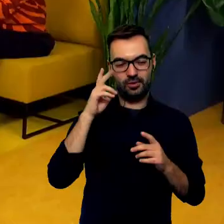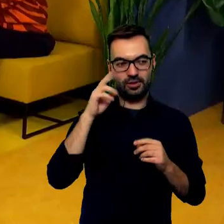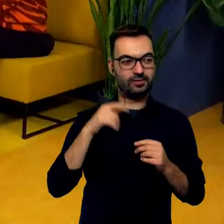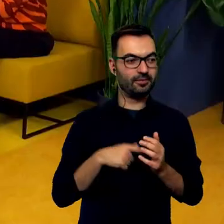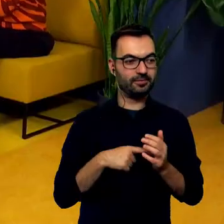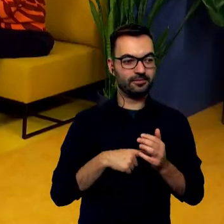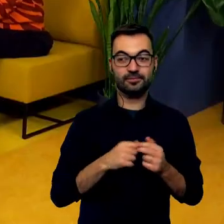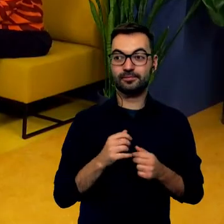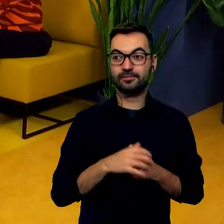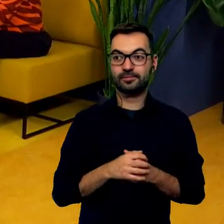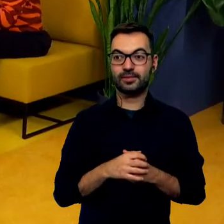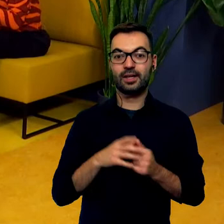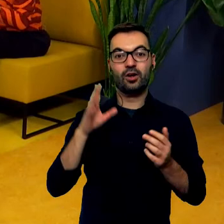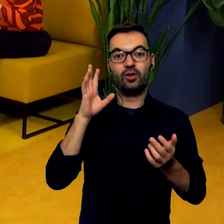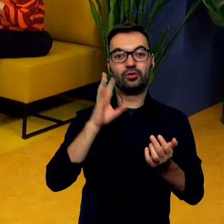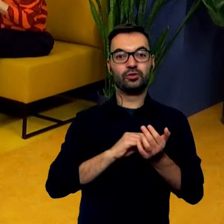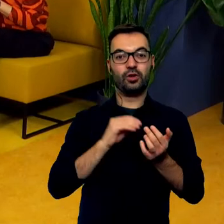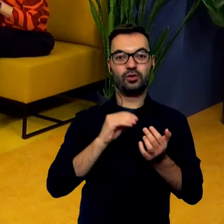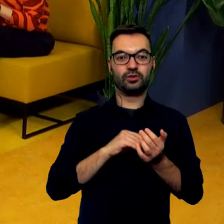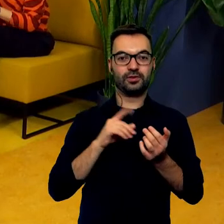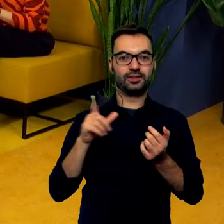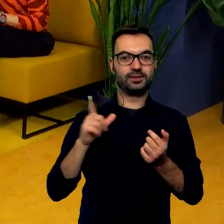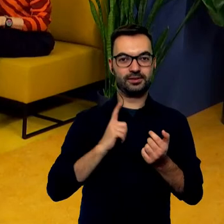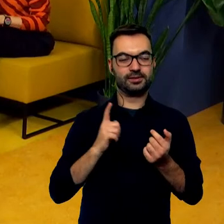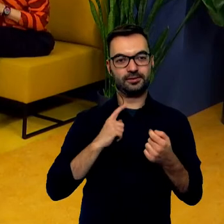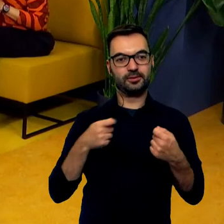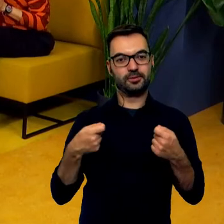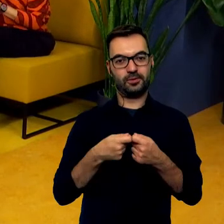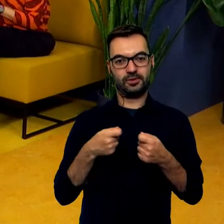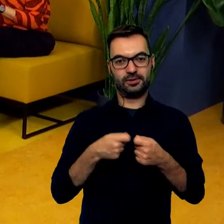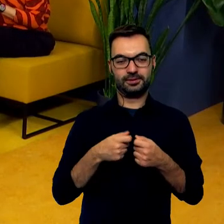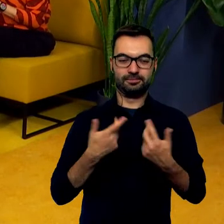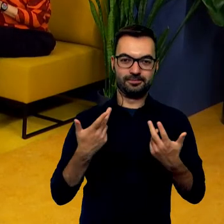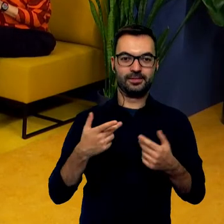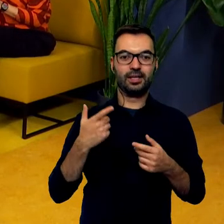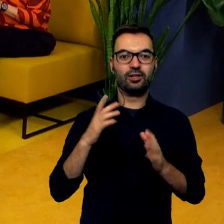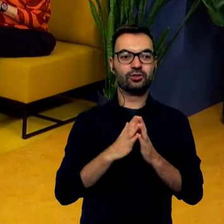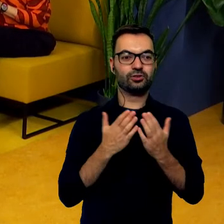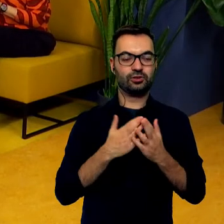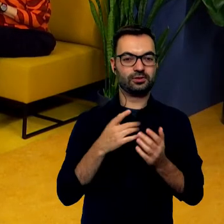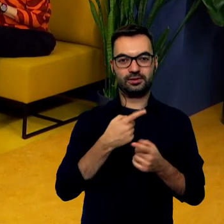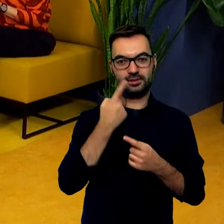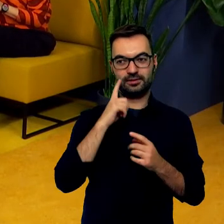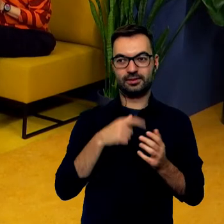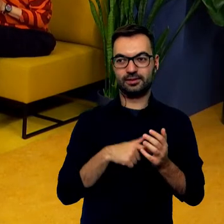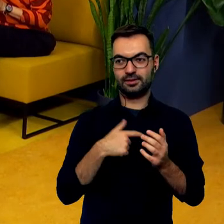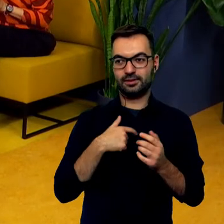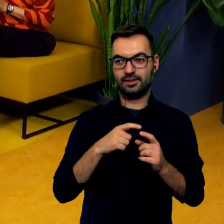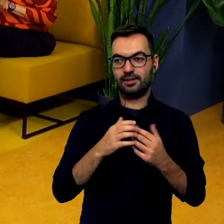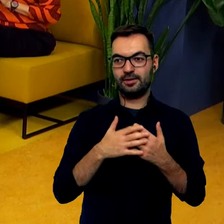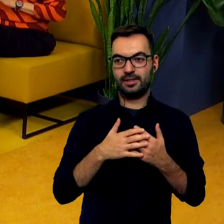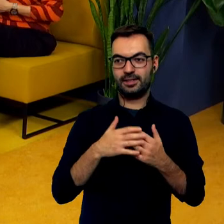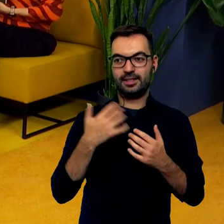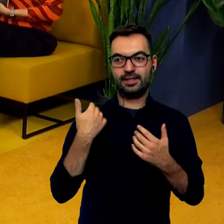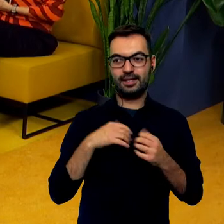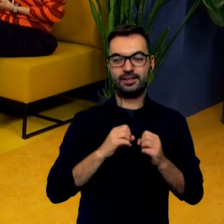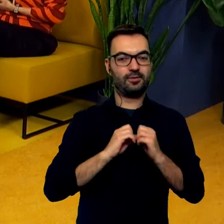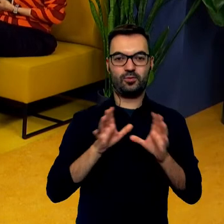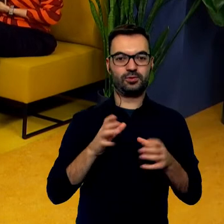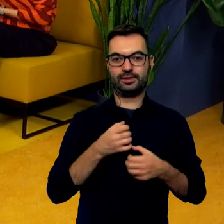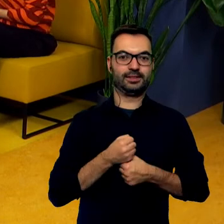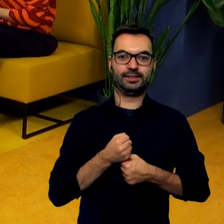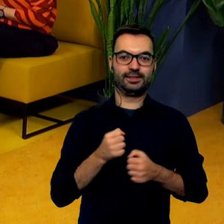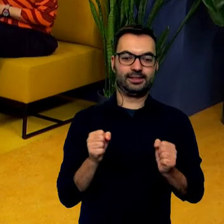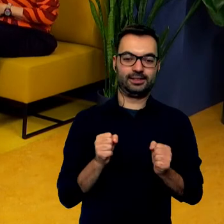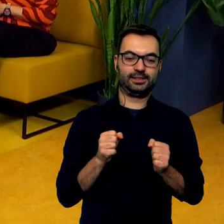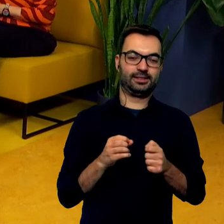domyślam, bo akurat to doświadczenie nas w jakiś tam sposób łączy, a jeśli chodzi o tę książkę, to nie wiem, czy Państwo zauważyli, że ja właściwie prawie nie chciałam jej wypuścić